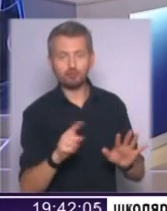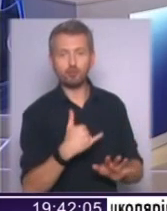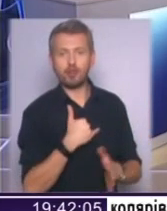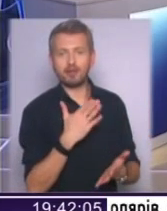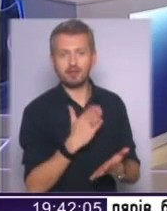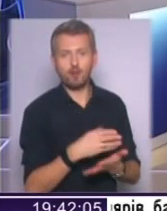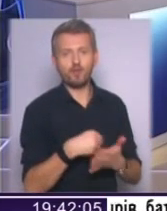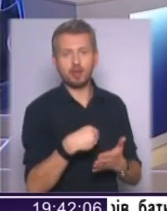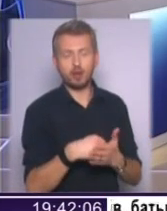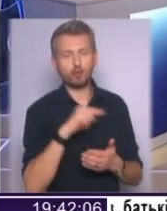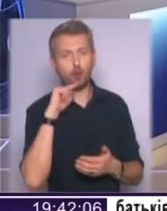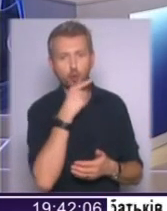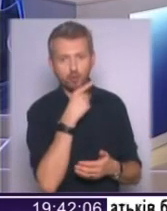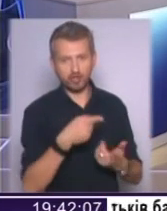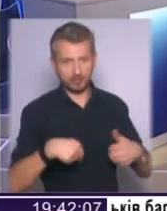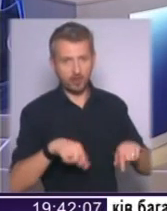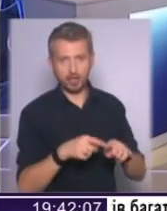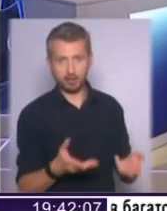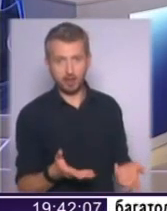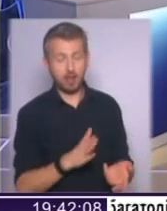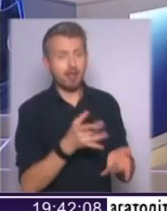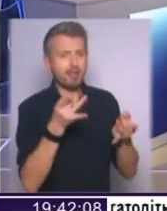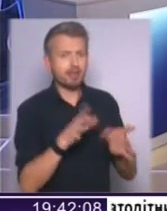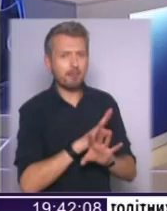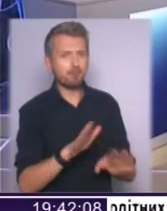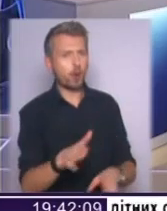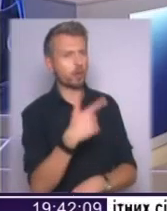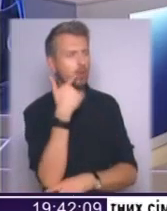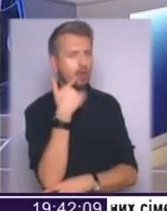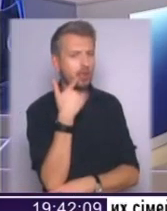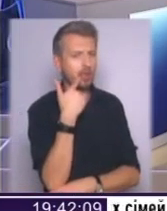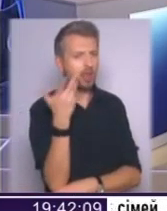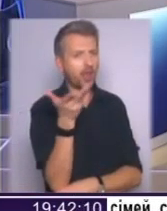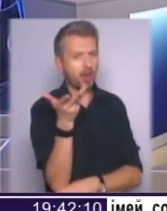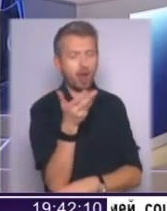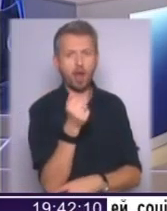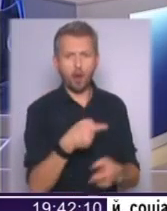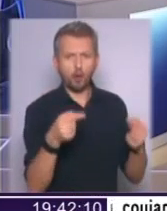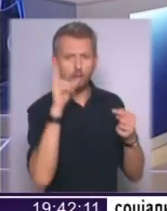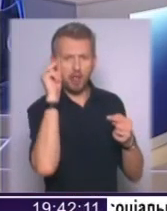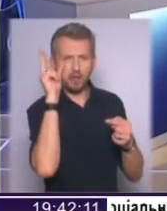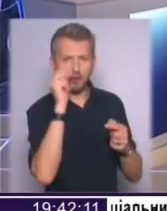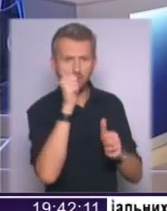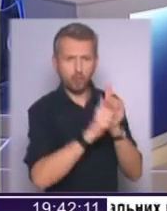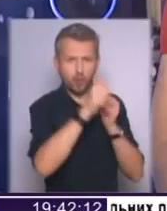в фінансово-економічній сфері. Не просто заяви, а конкретні цифри з надходженням по місяцям, щоб ми розуміли, що все ж таки у